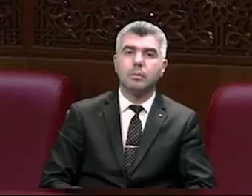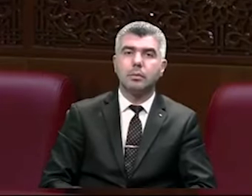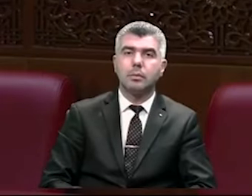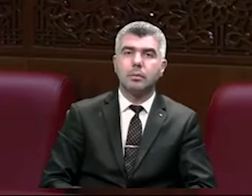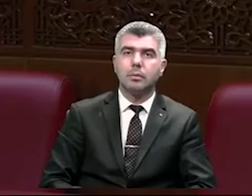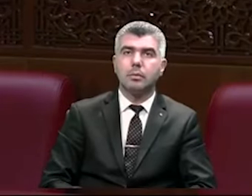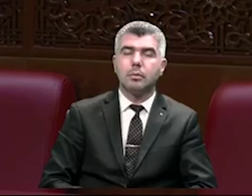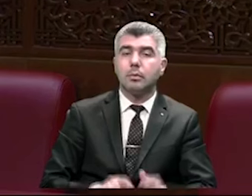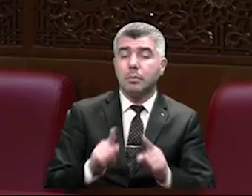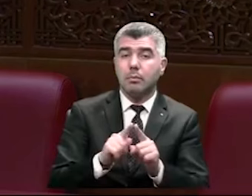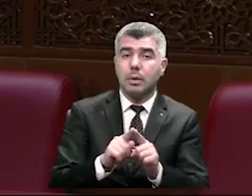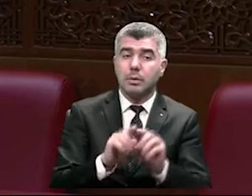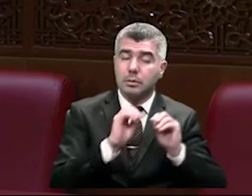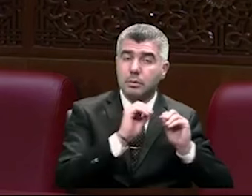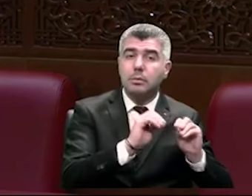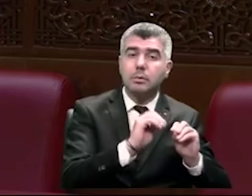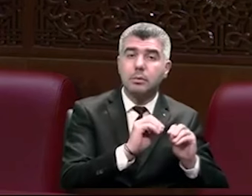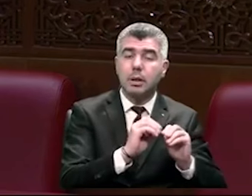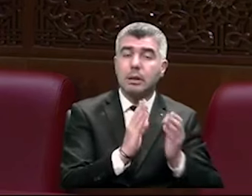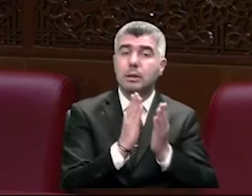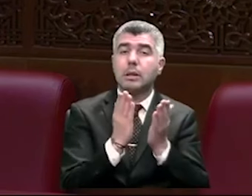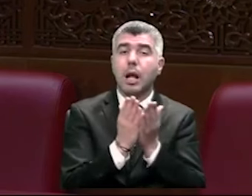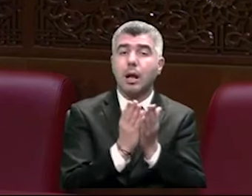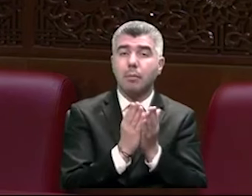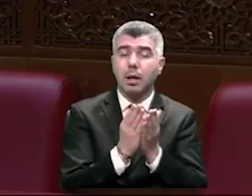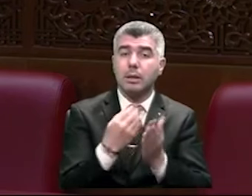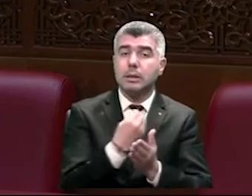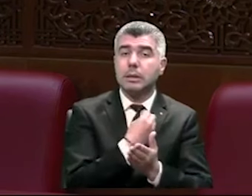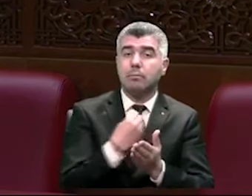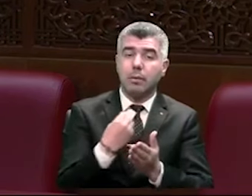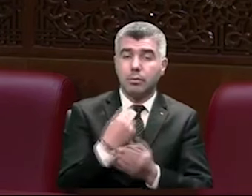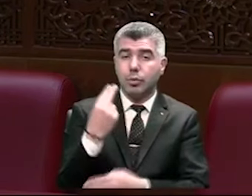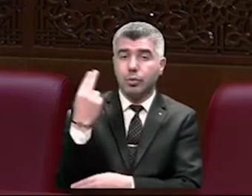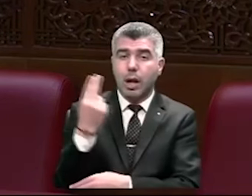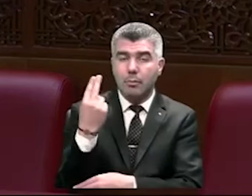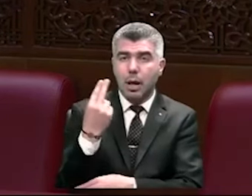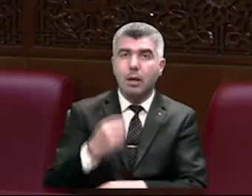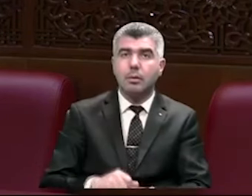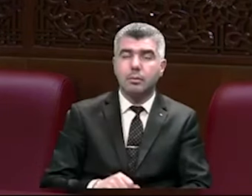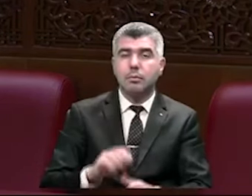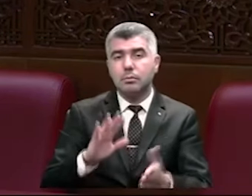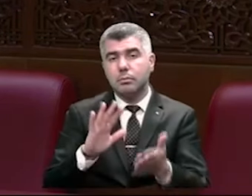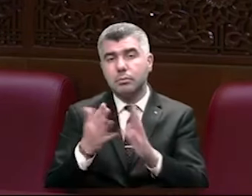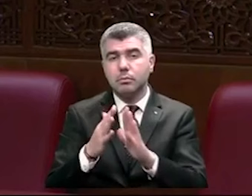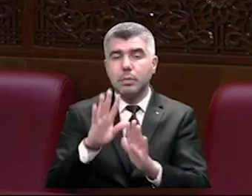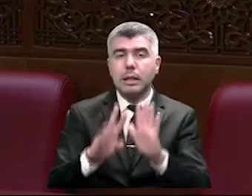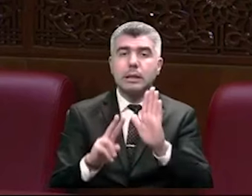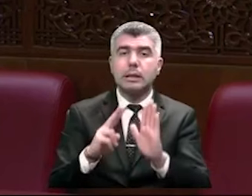وصلوا التاطير ديال الطالبات والطلبه ديال كليه الطب وصلنا